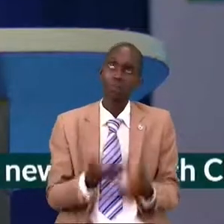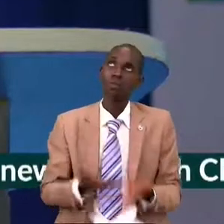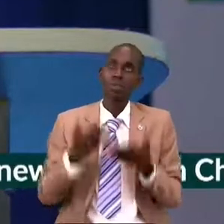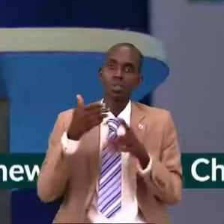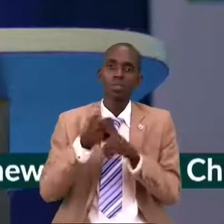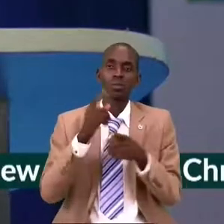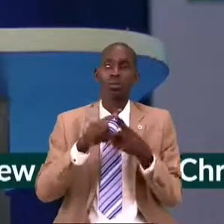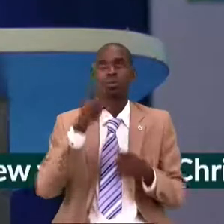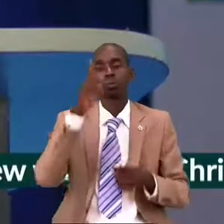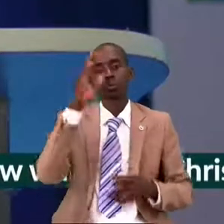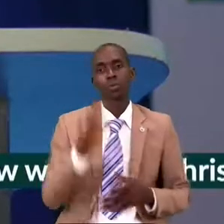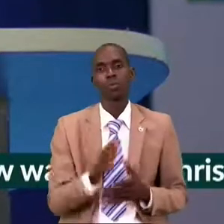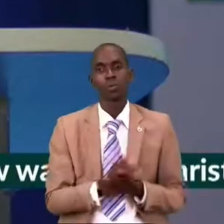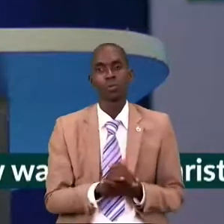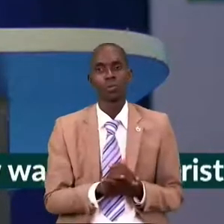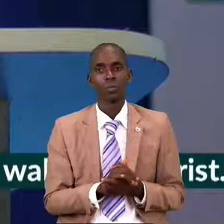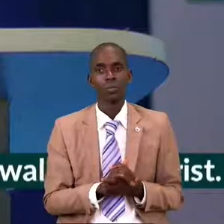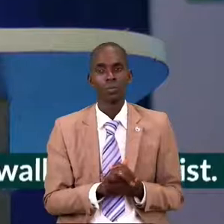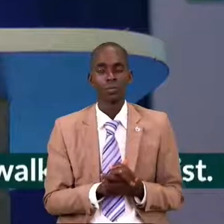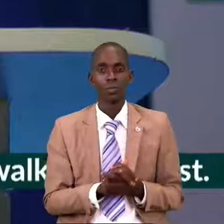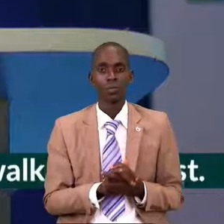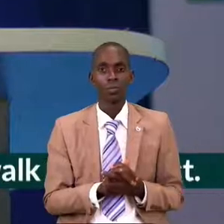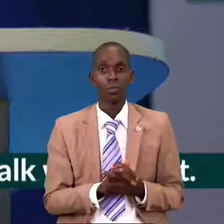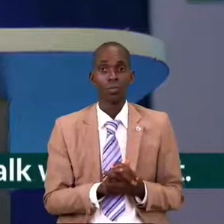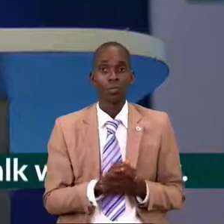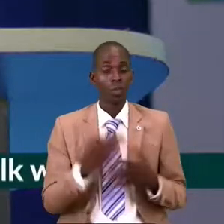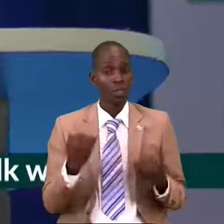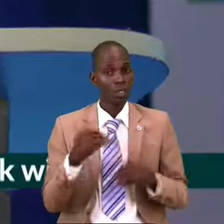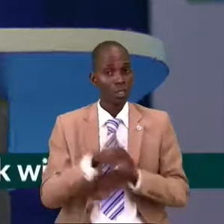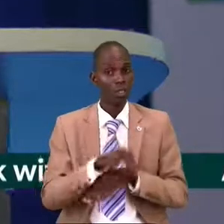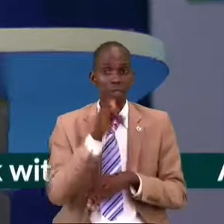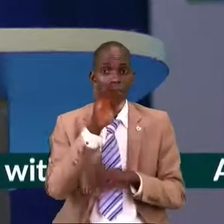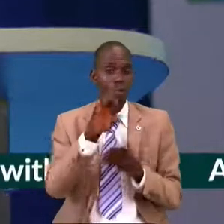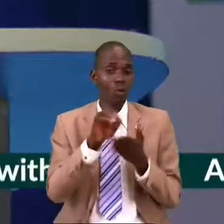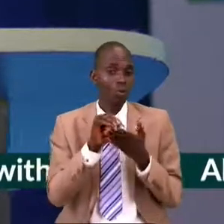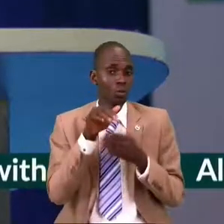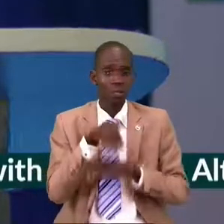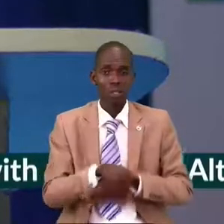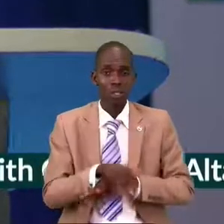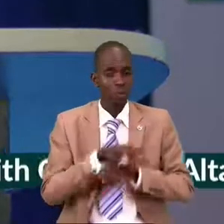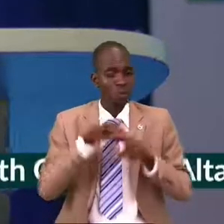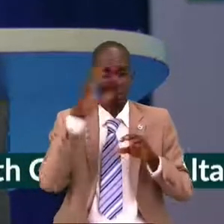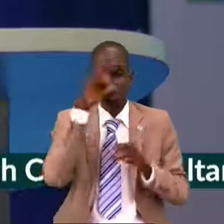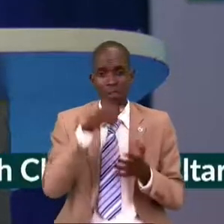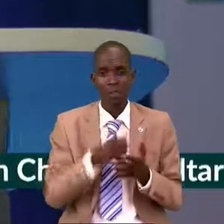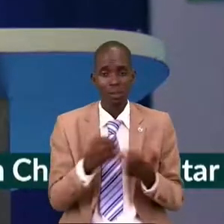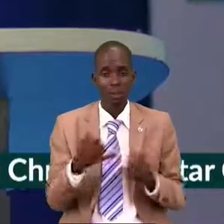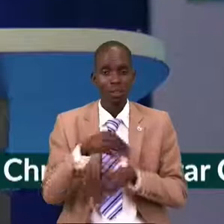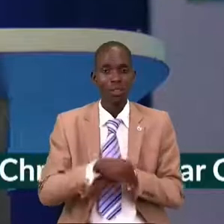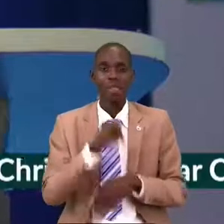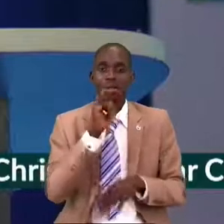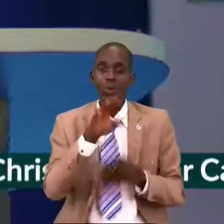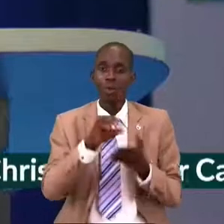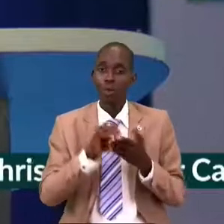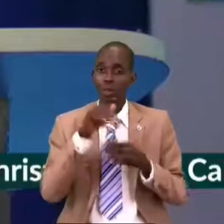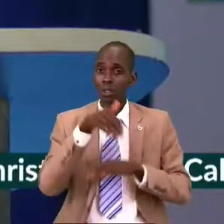votre soirée. Ce soir, c'est votre soirée. Quel que soit le problème, la